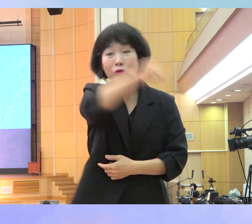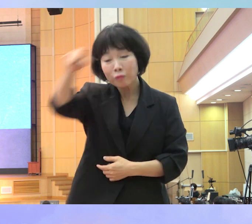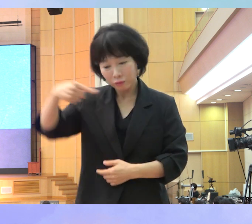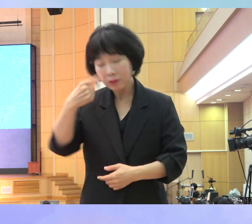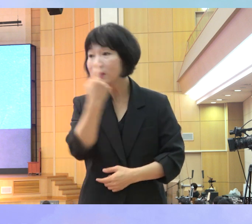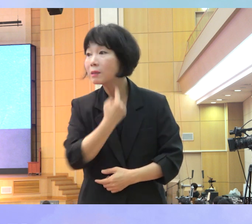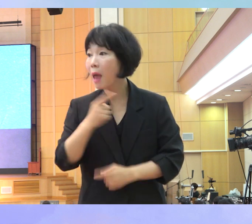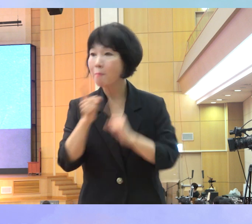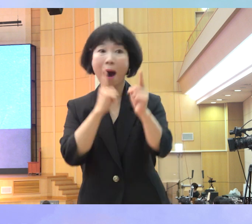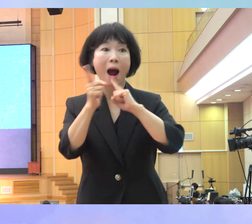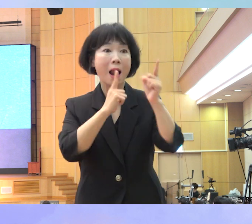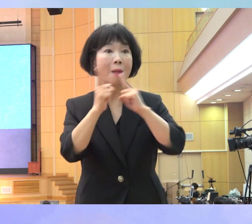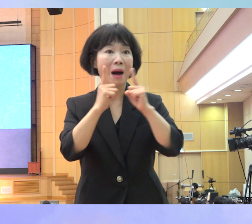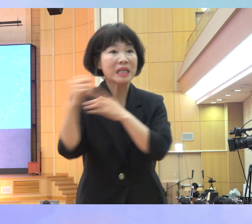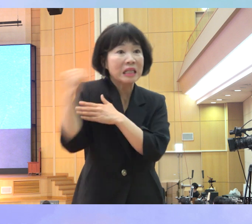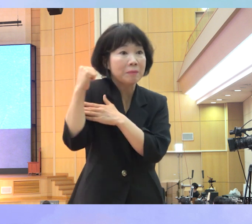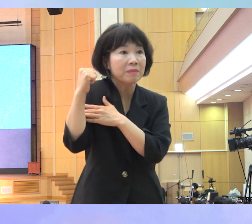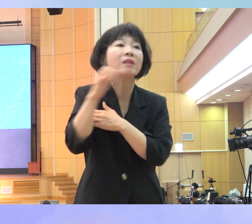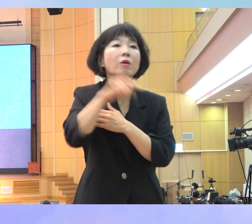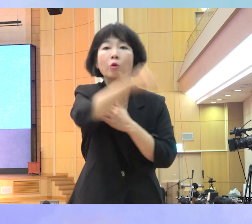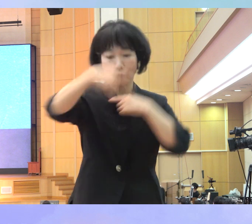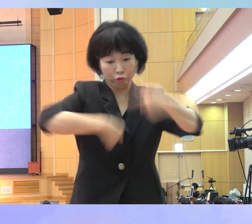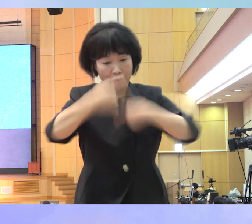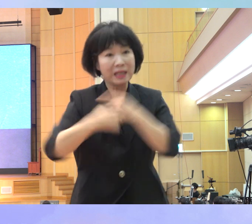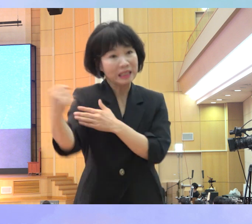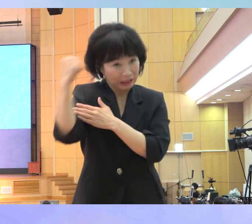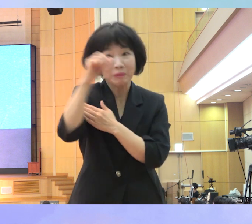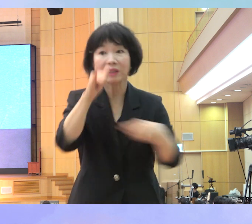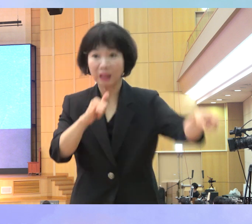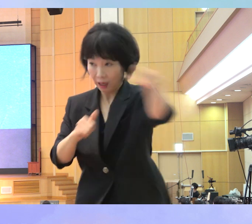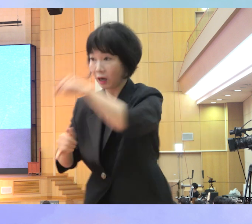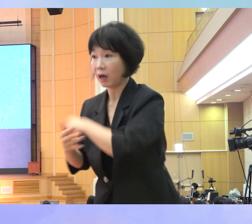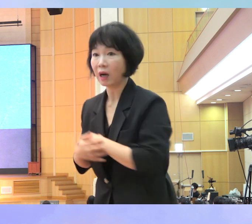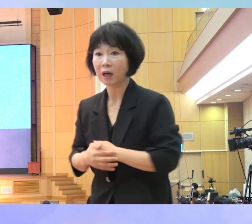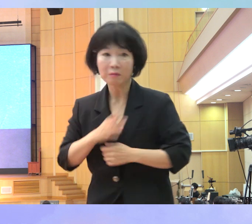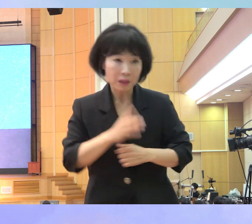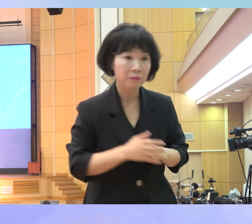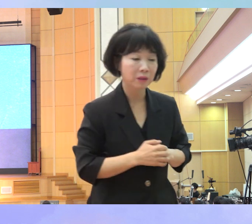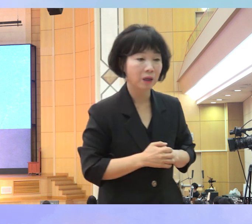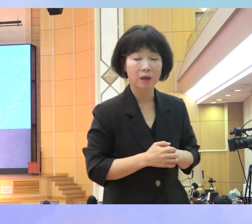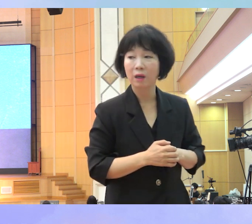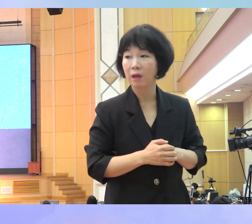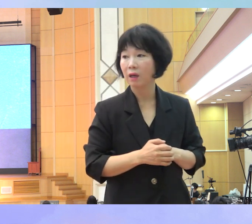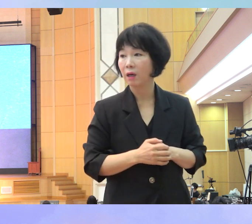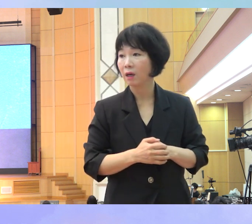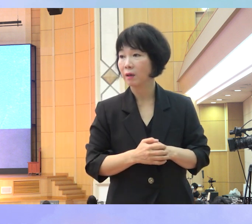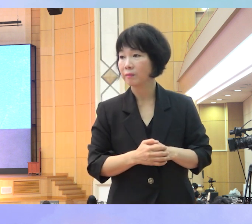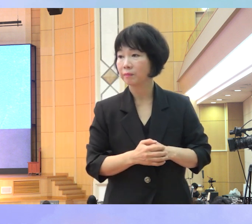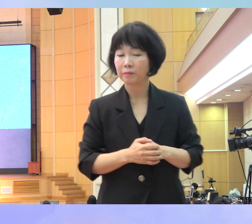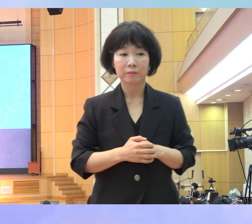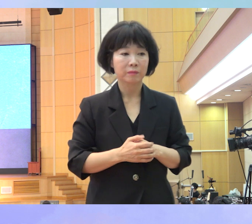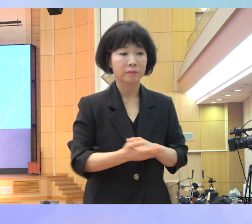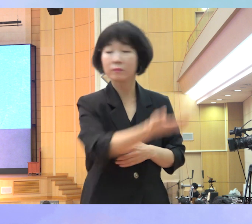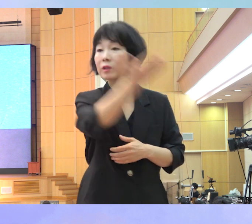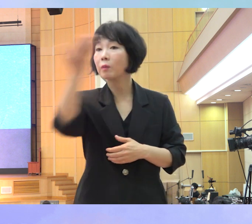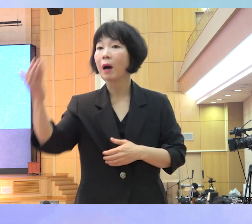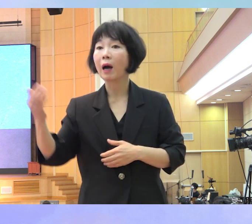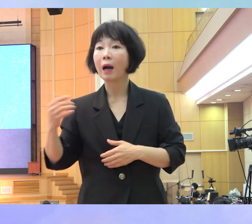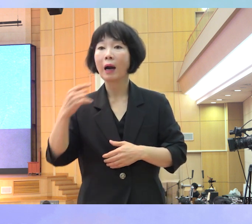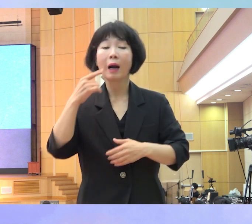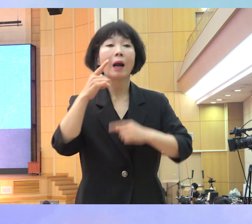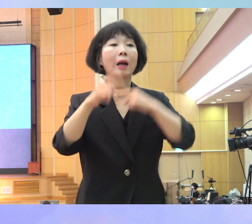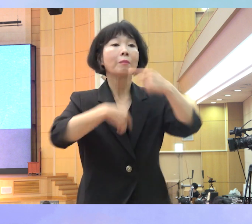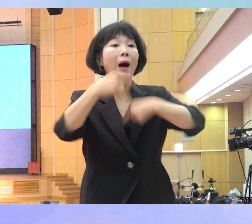저는 이 문장에서요, 굉장히 와닿았던 구절이 뭐였냐면, 말의